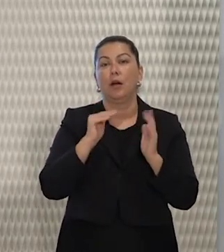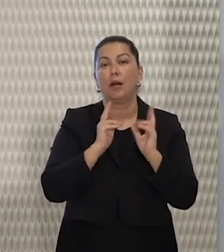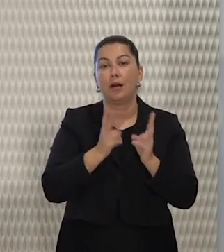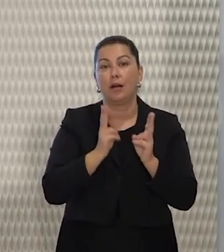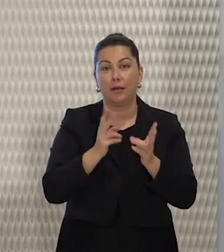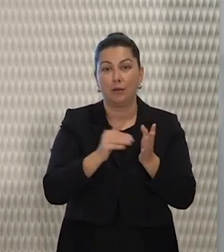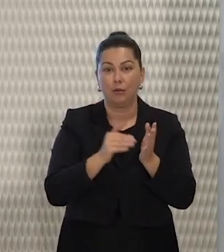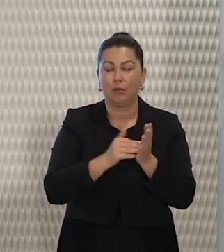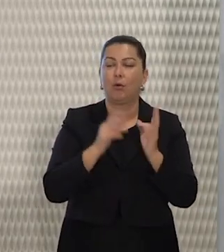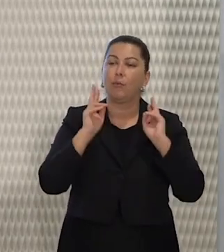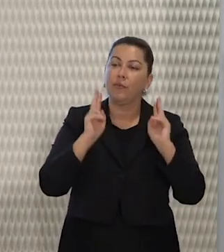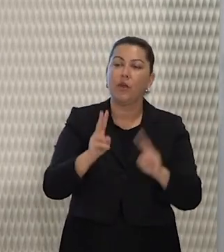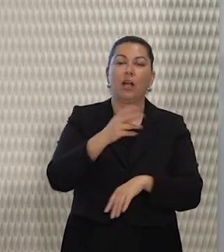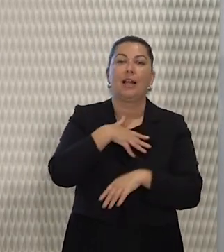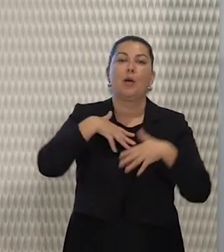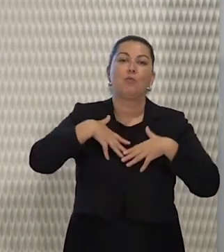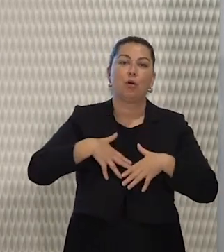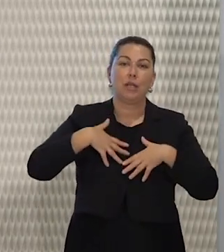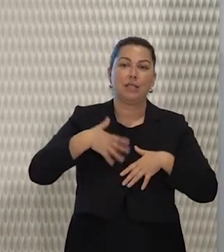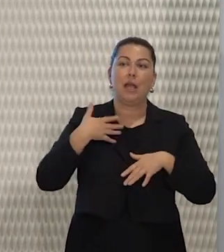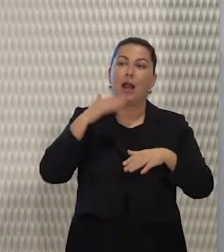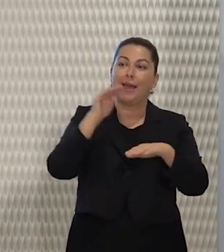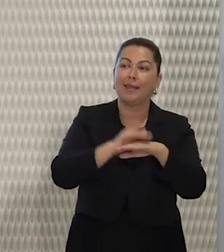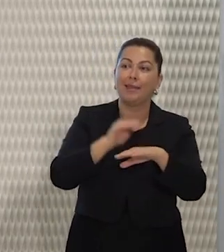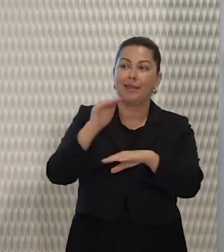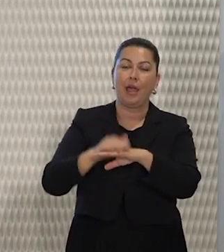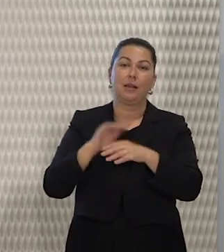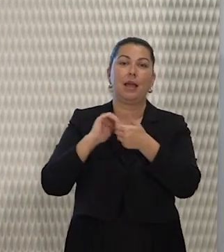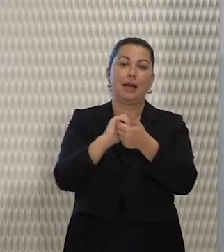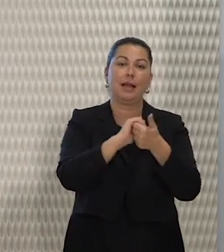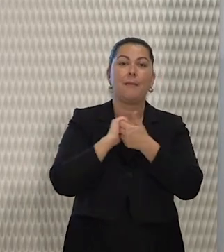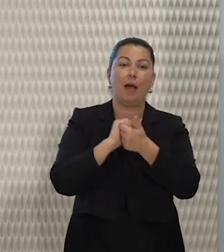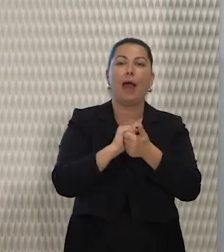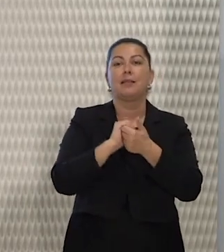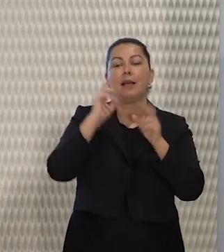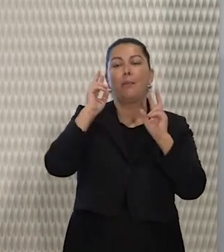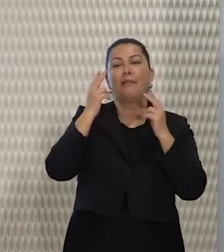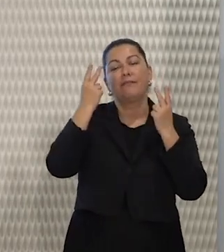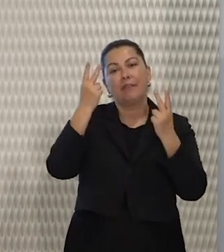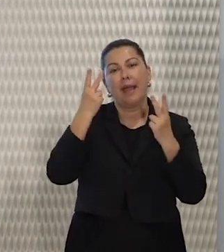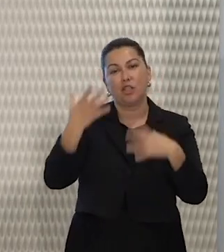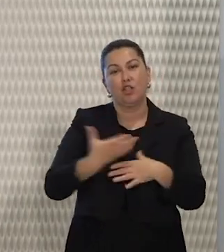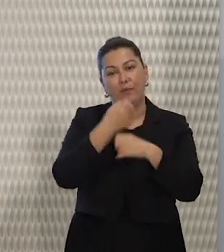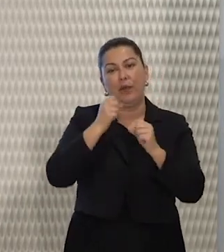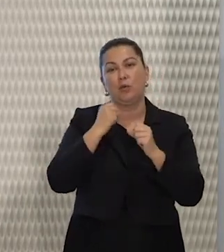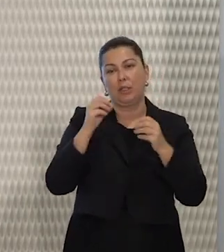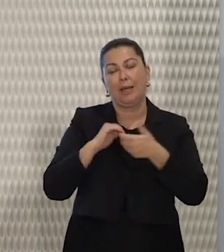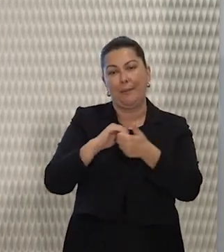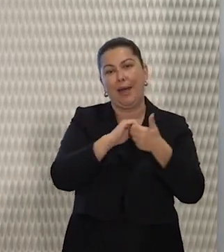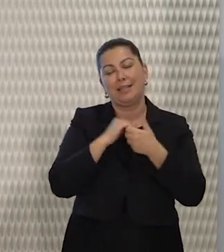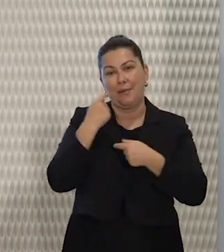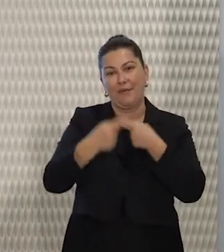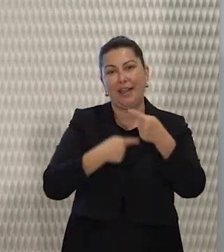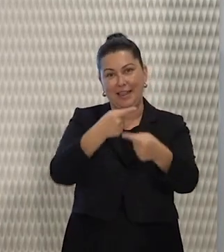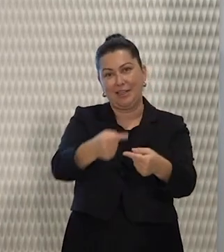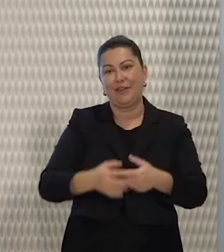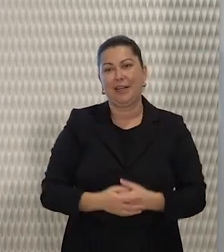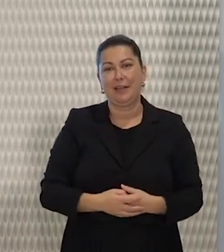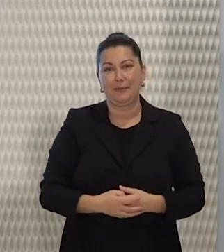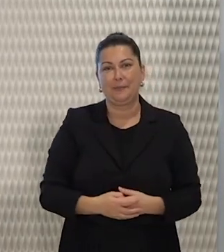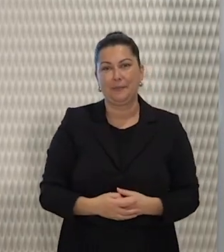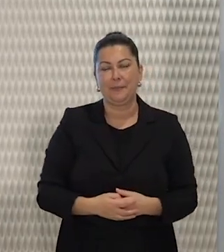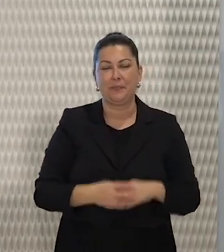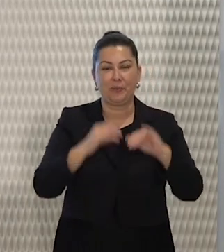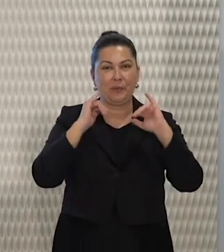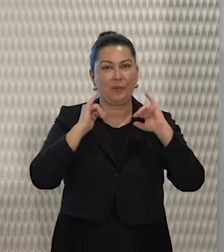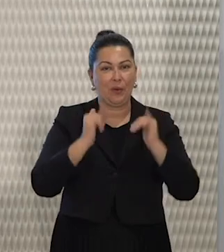dadurch wirklich Potenziale entdecken, gemeinsam wertschöpfen und auch sich weiterentwickeln. Das klingt so, als kann man